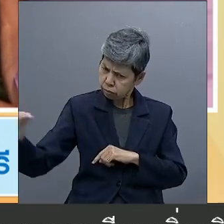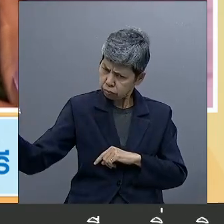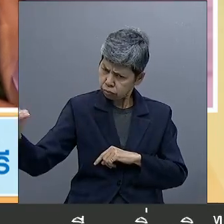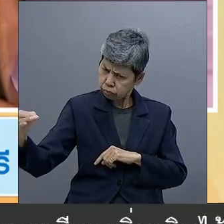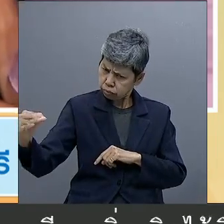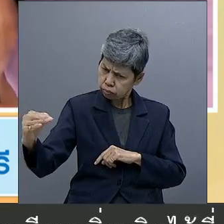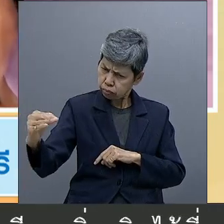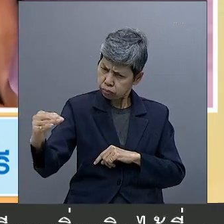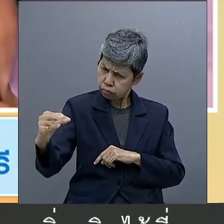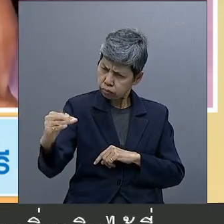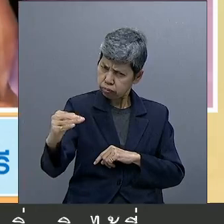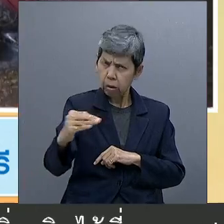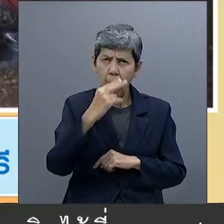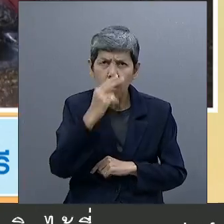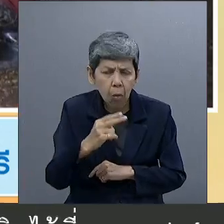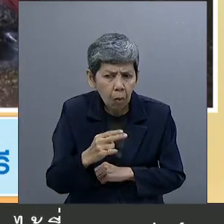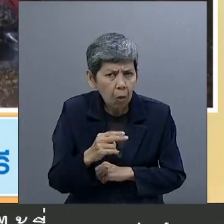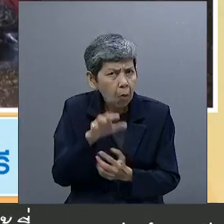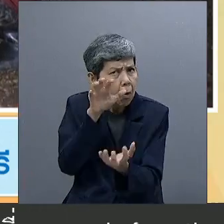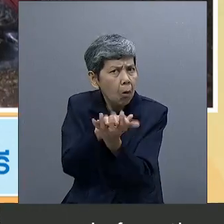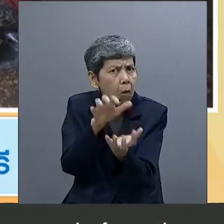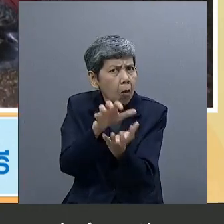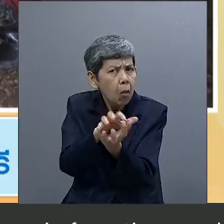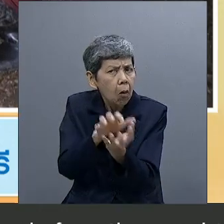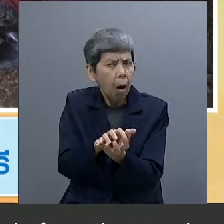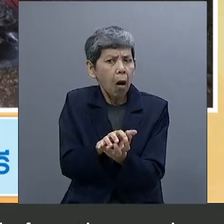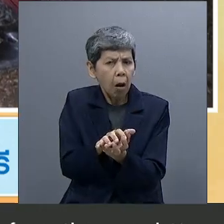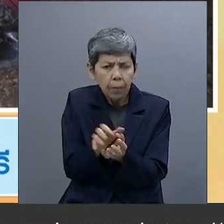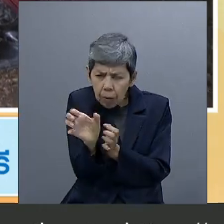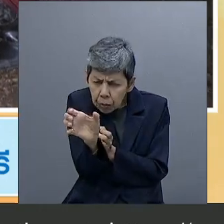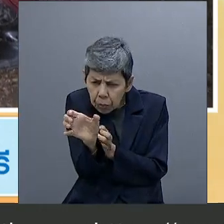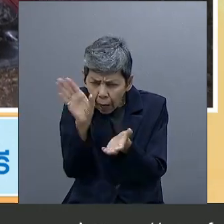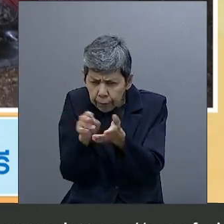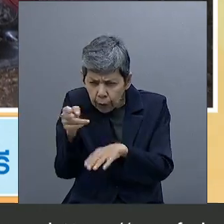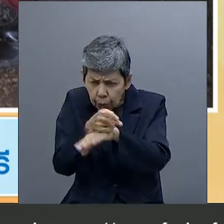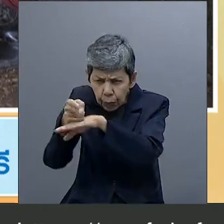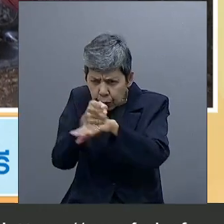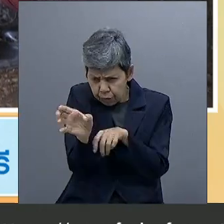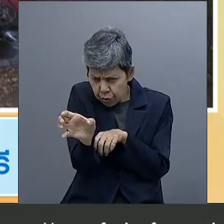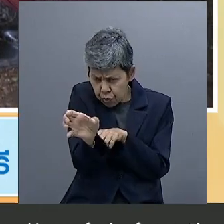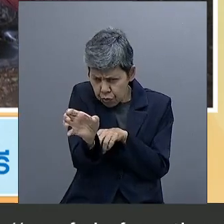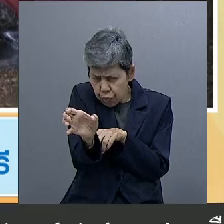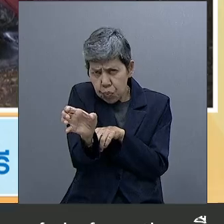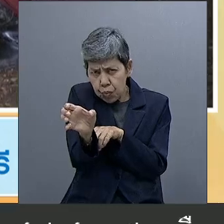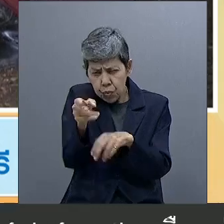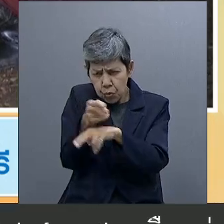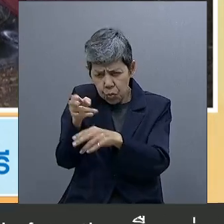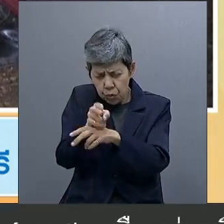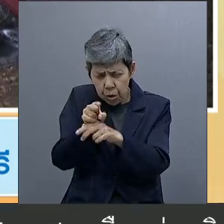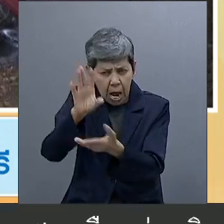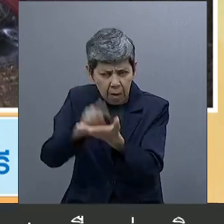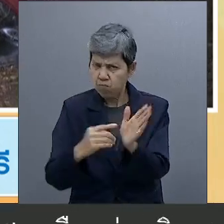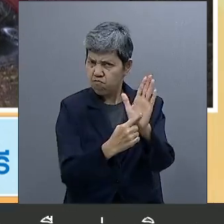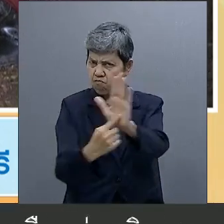ผิวน้ำรออยู่อุ๊ยเป็นจระเข้ค่ะก็เลยมีการถ่ายคลิปวิดีโอเอาไว้หยิบโทรศัพท์มือถือขึ้นมาถ่ายคลิปเพื่อยืนยัน